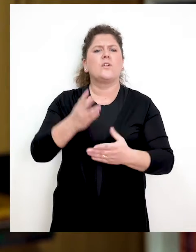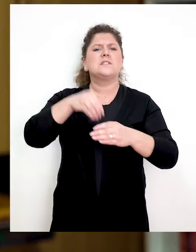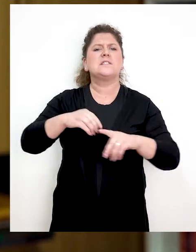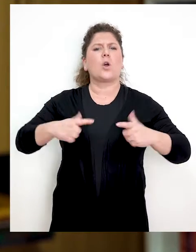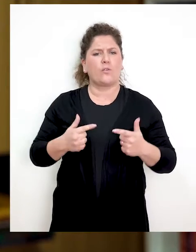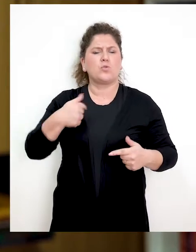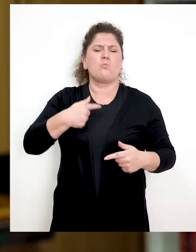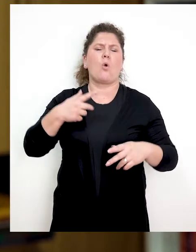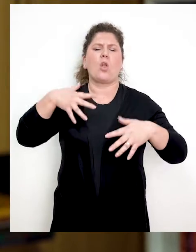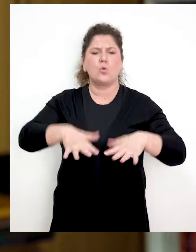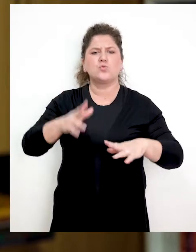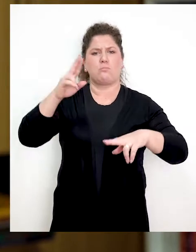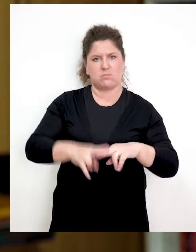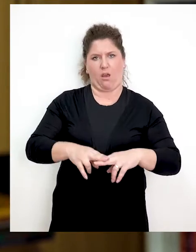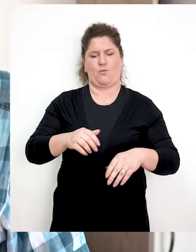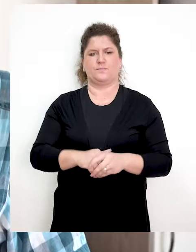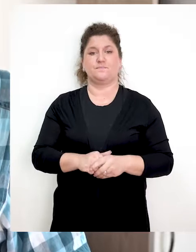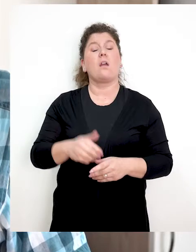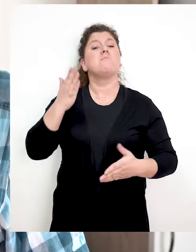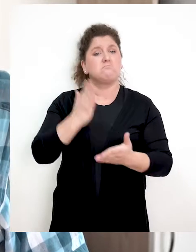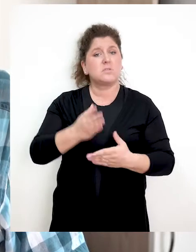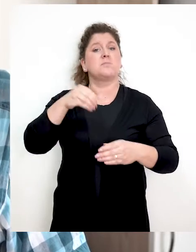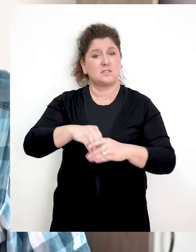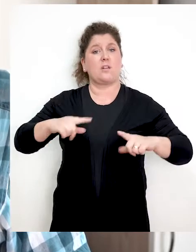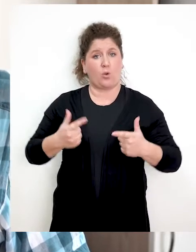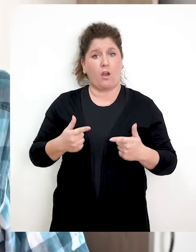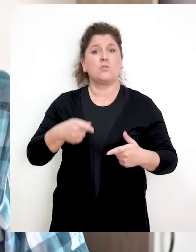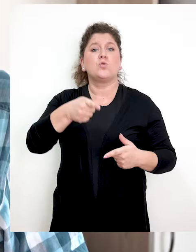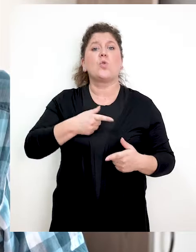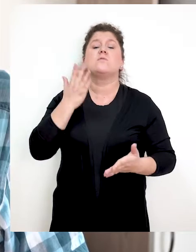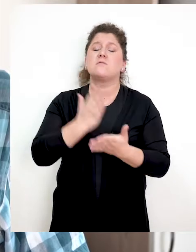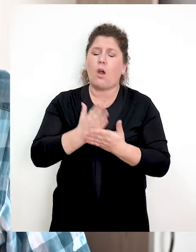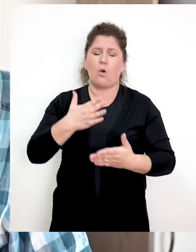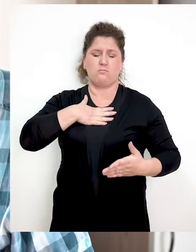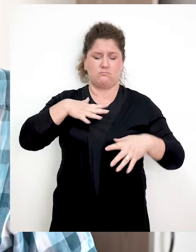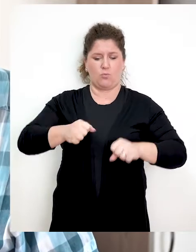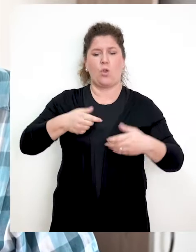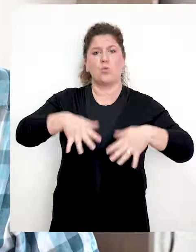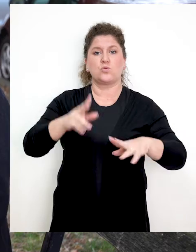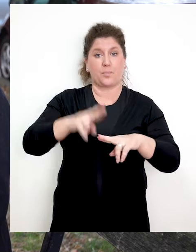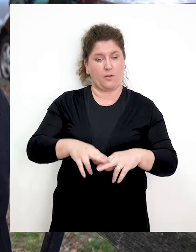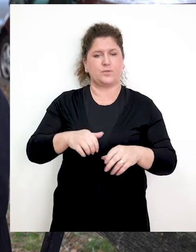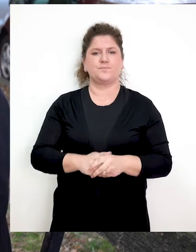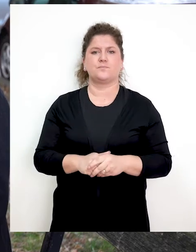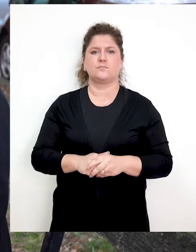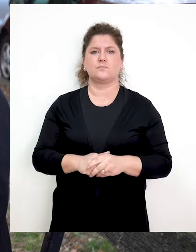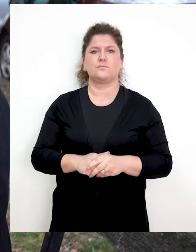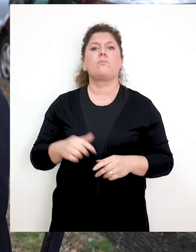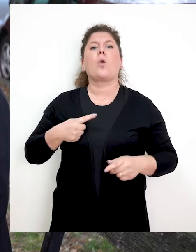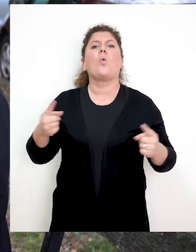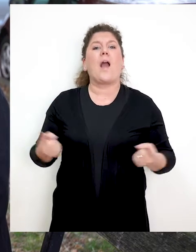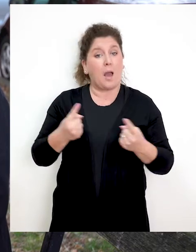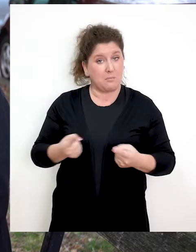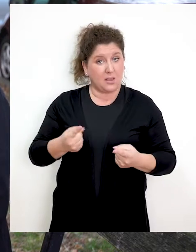Primjereno stanovanje je moje ljudsko pravo. Primjereno stanovanje je svakako moje ljudsko pravo. U kampanju